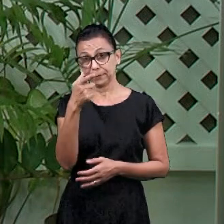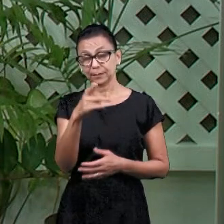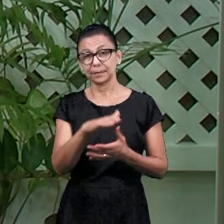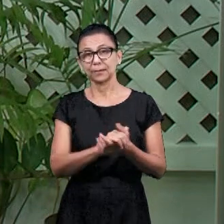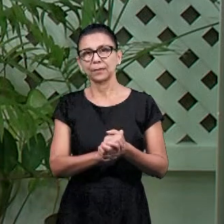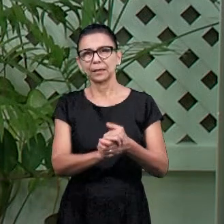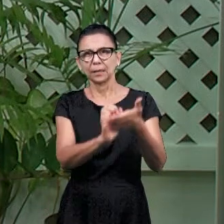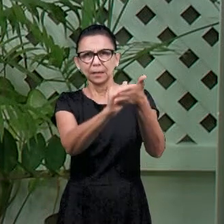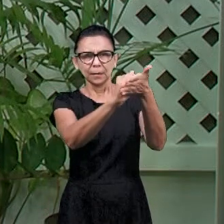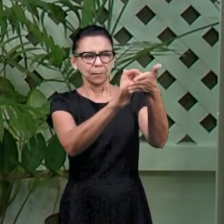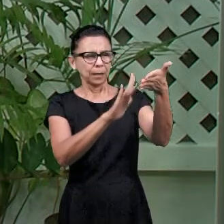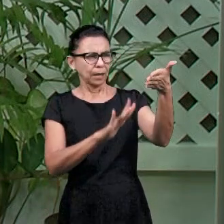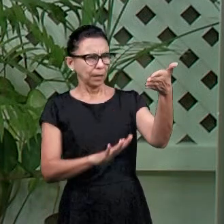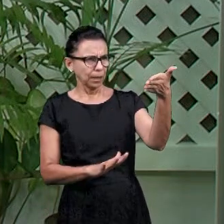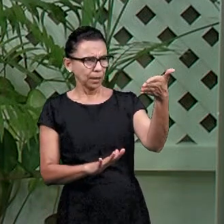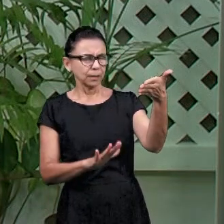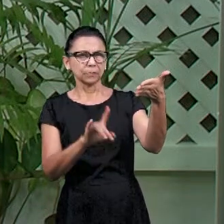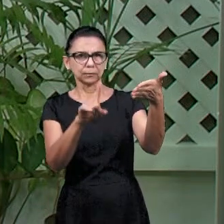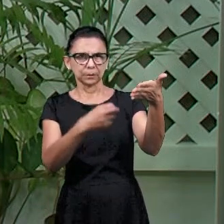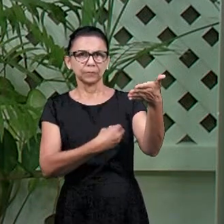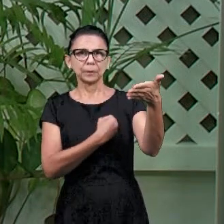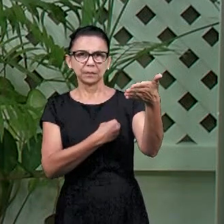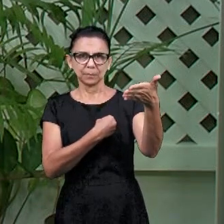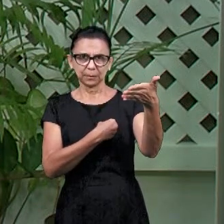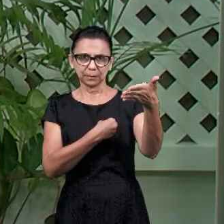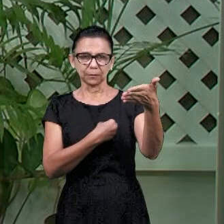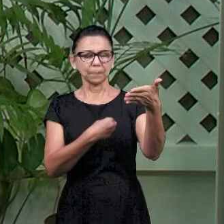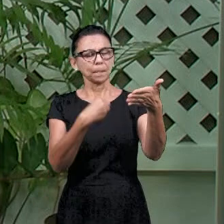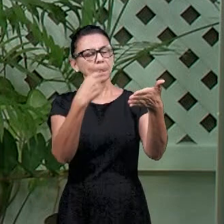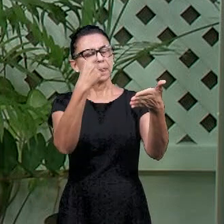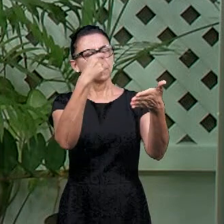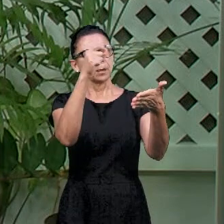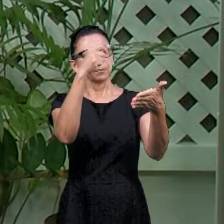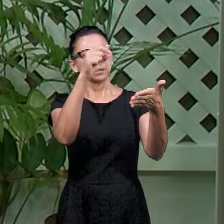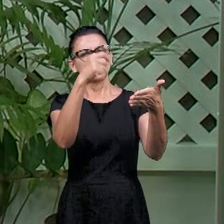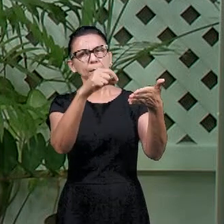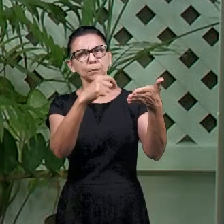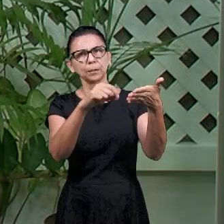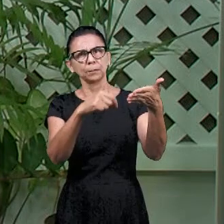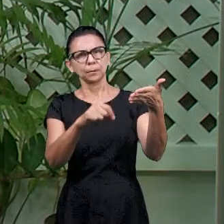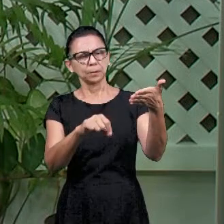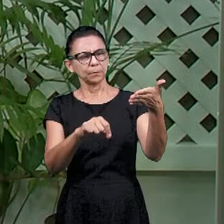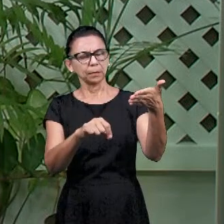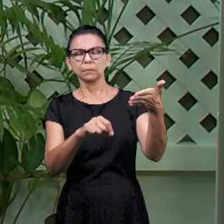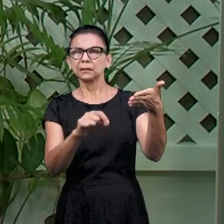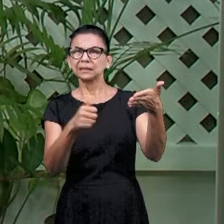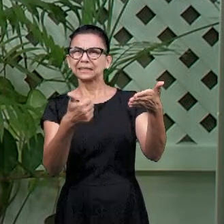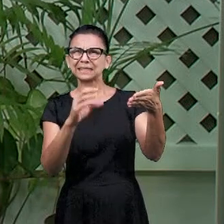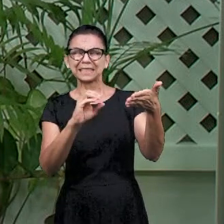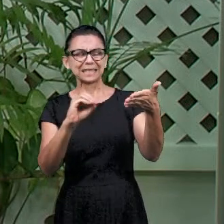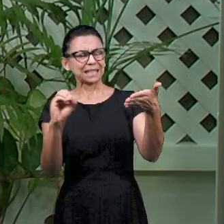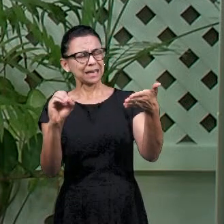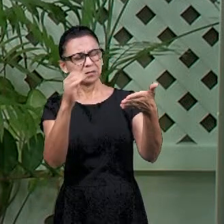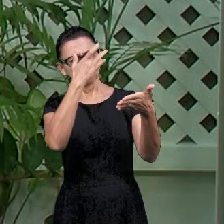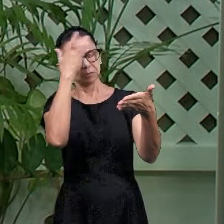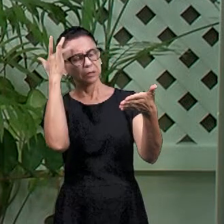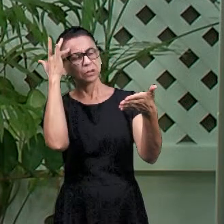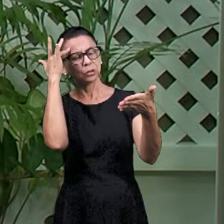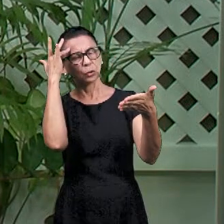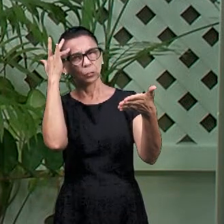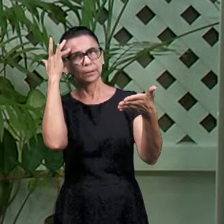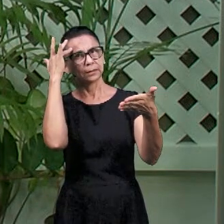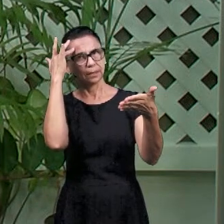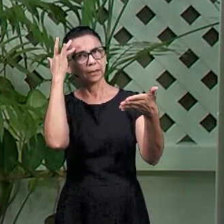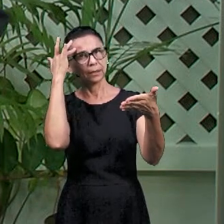on met dans la contribution, dans la collaboration, la participation des 100